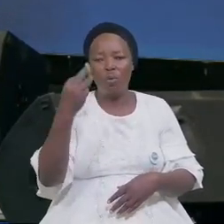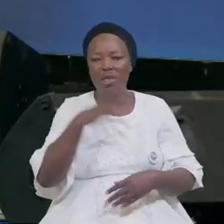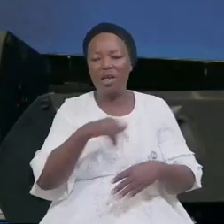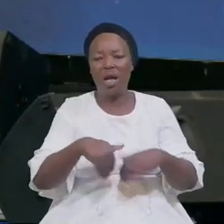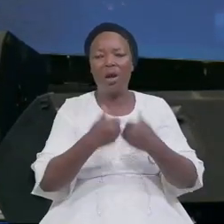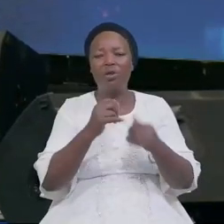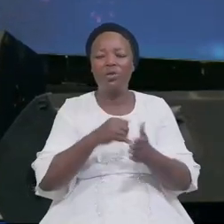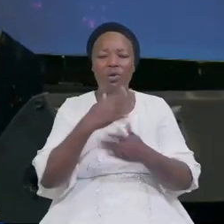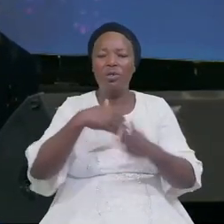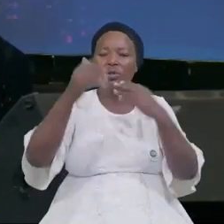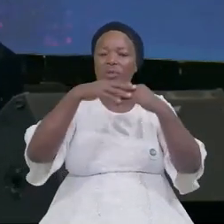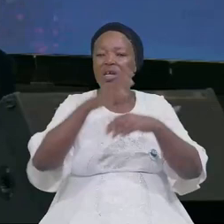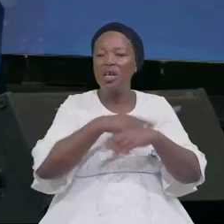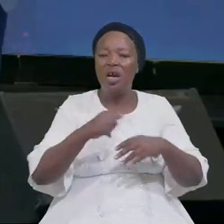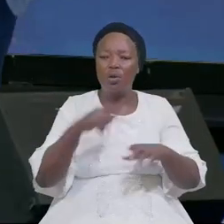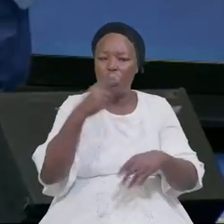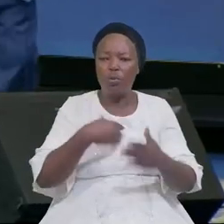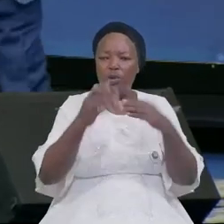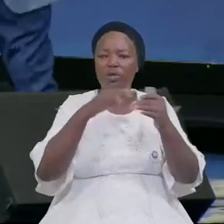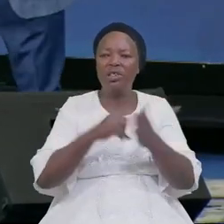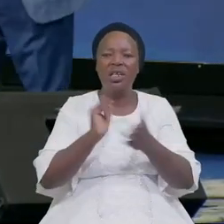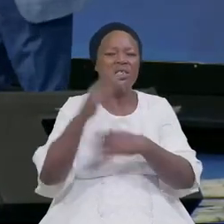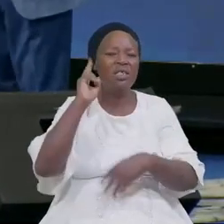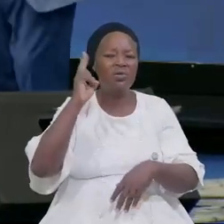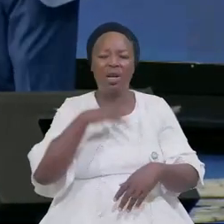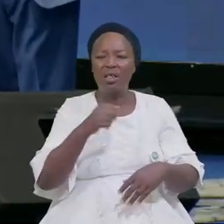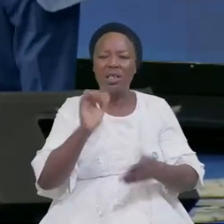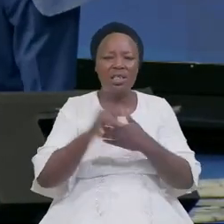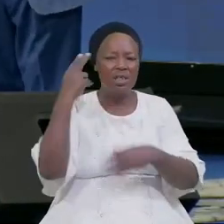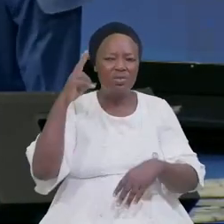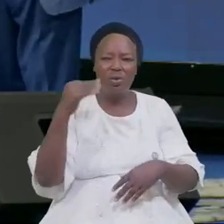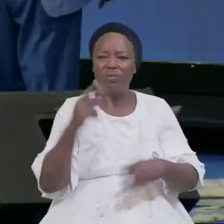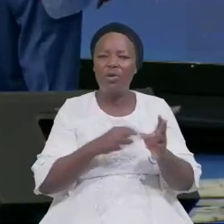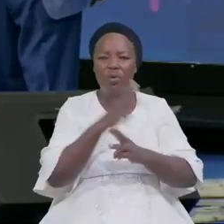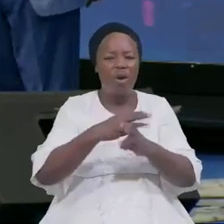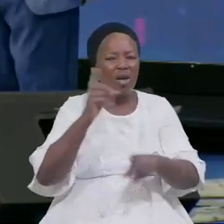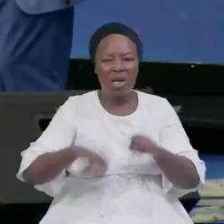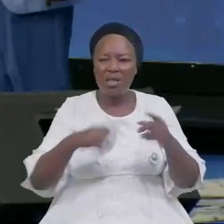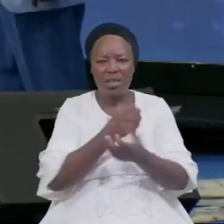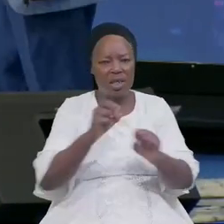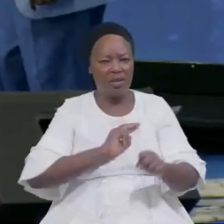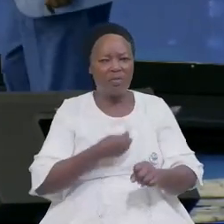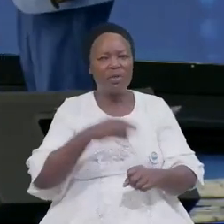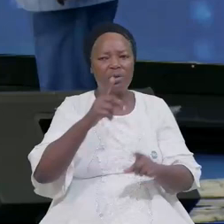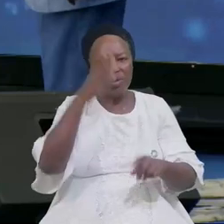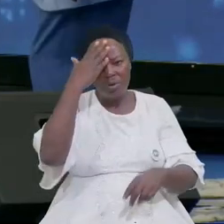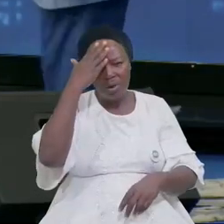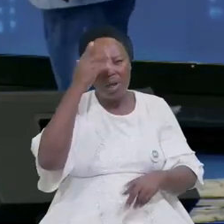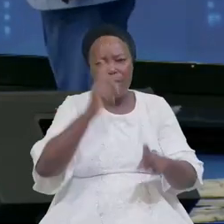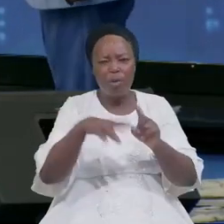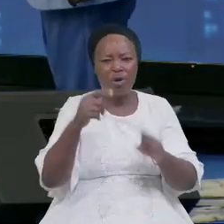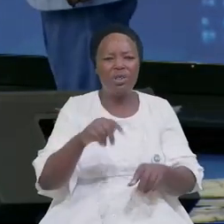qui l'a bâti, c'est l'histoire des murailles de Jéricho. Cela ne sauve pas la connaissance. Mais la parole de la